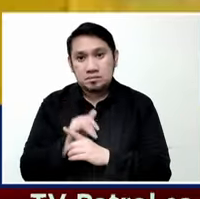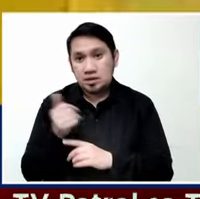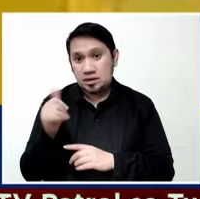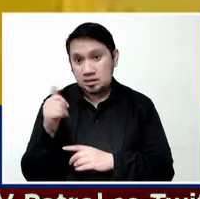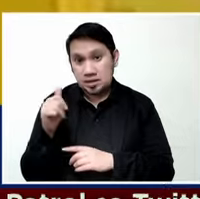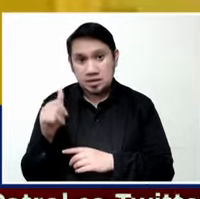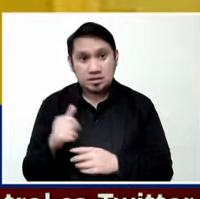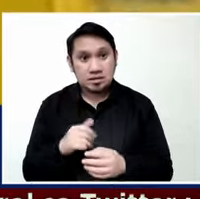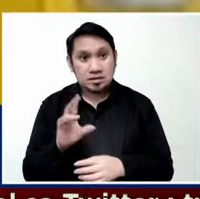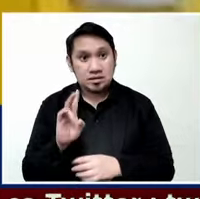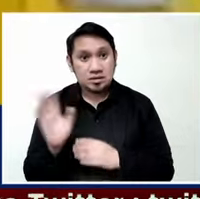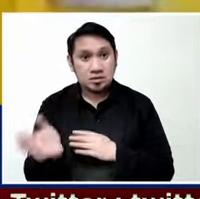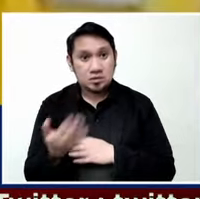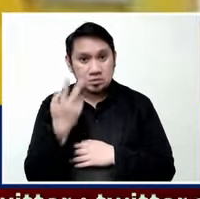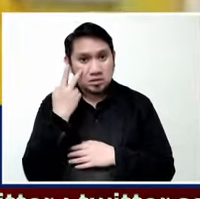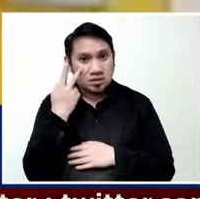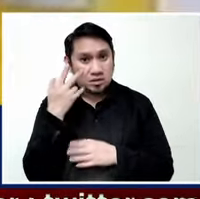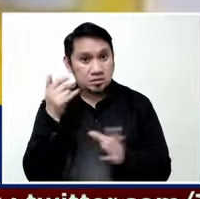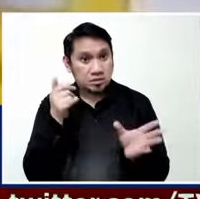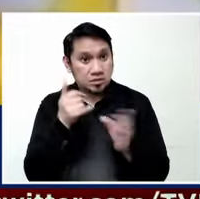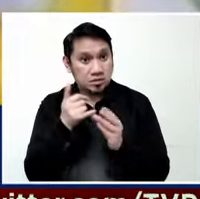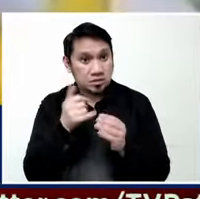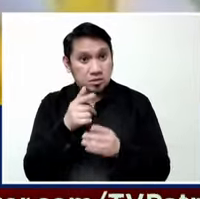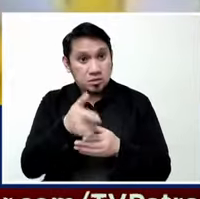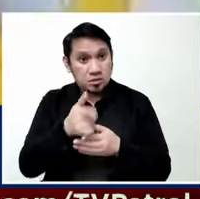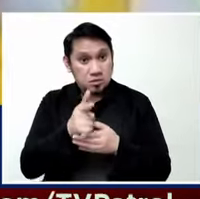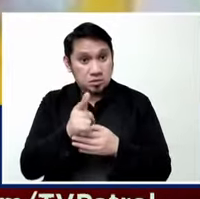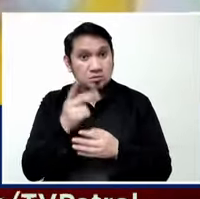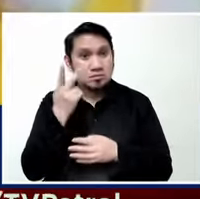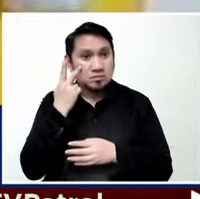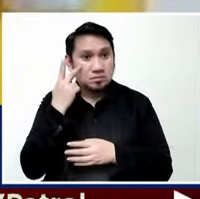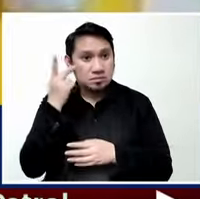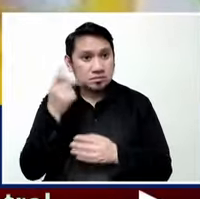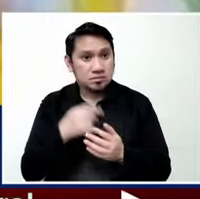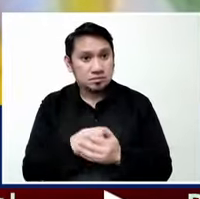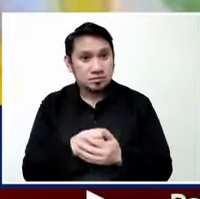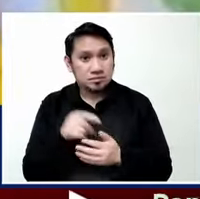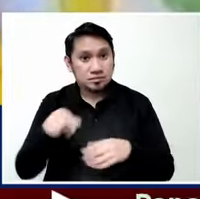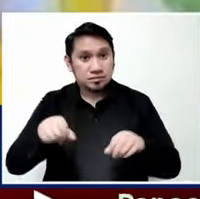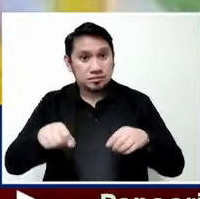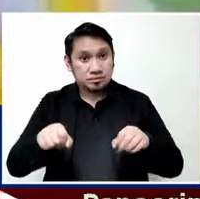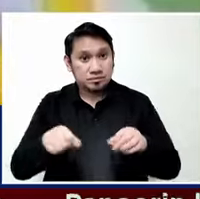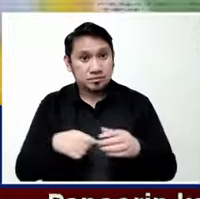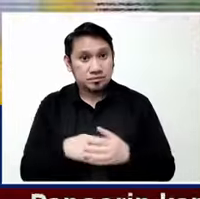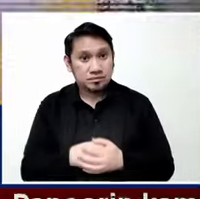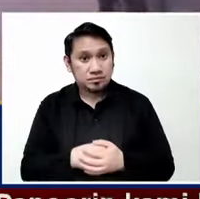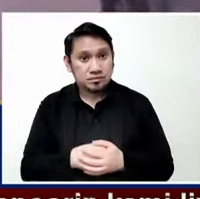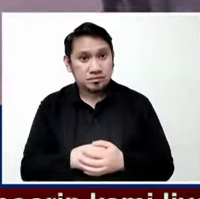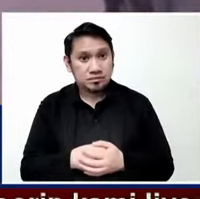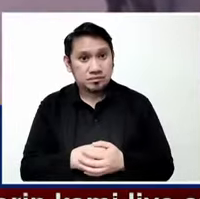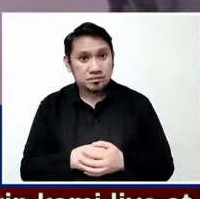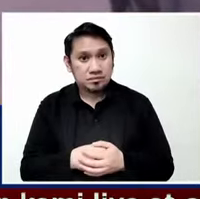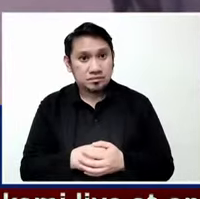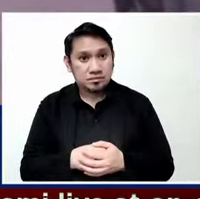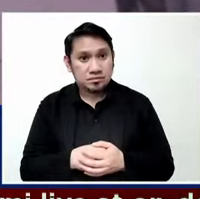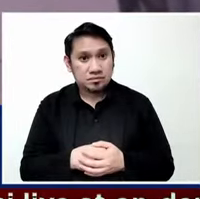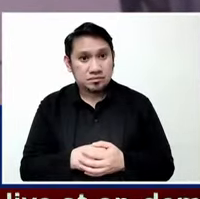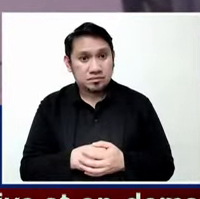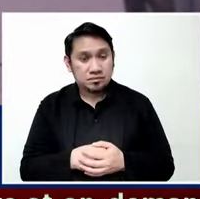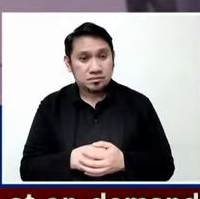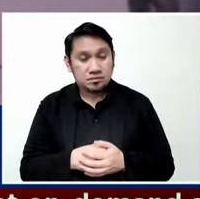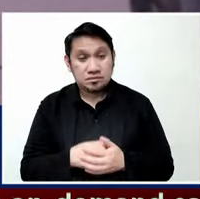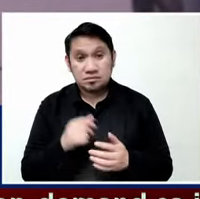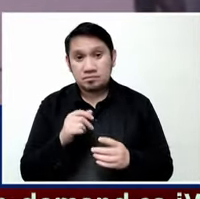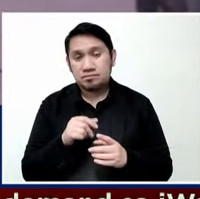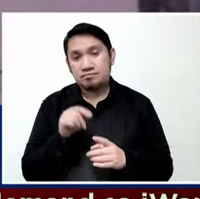umaga. Kita sa CCTV ang pamamaril ng riding tandem sa nakamotorsiklong si Dennis Amat. Sa barangay Del